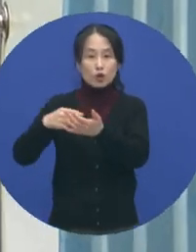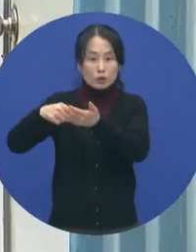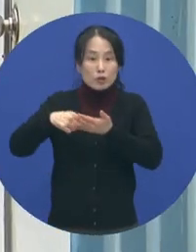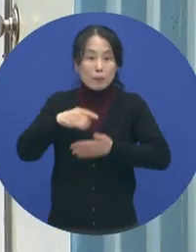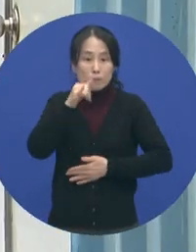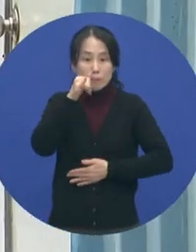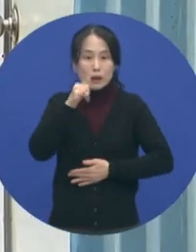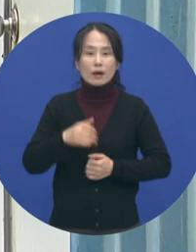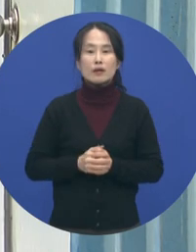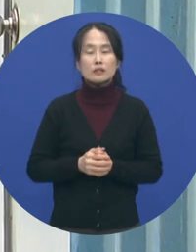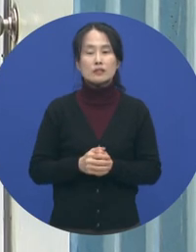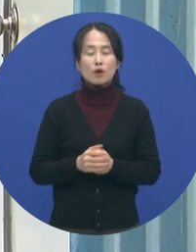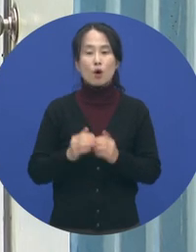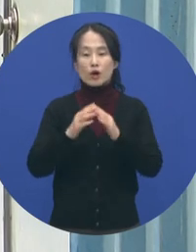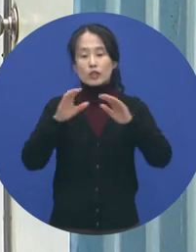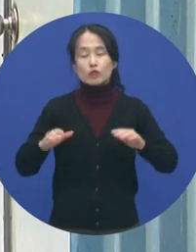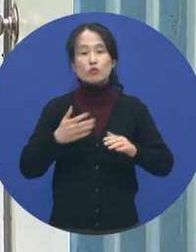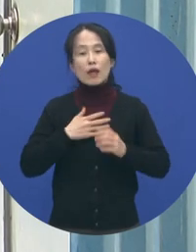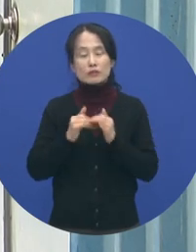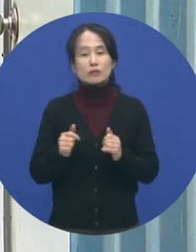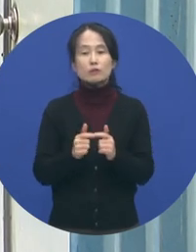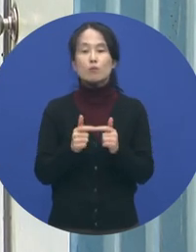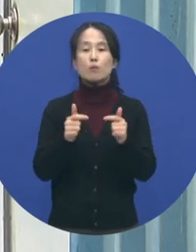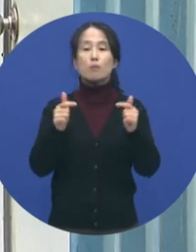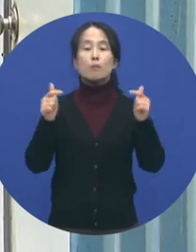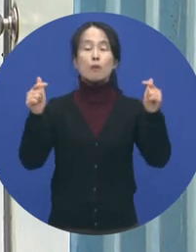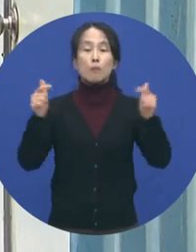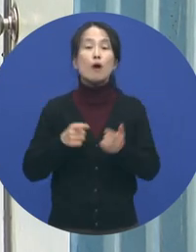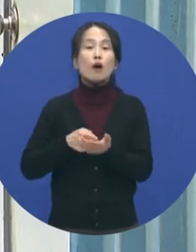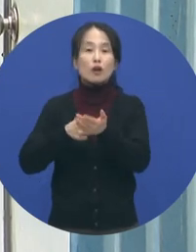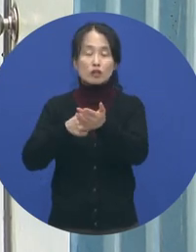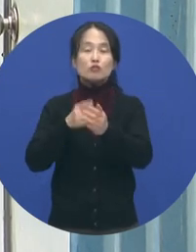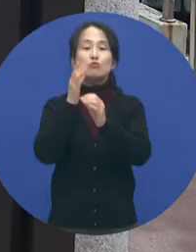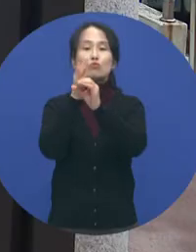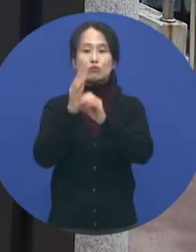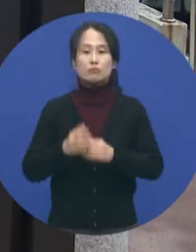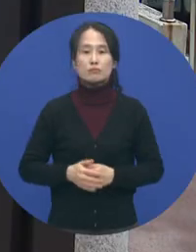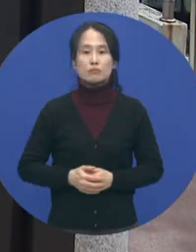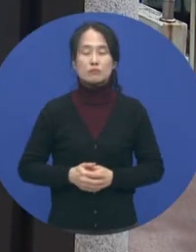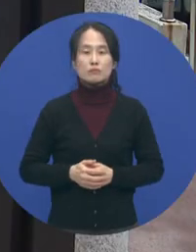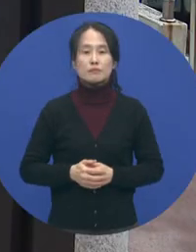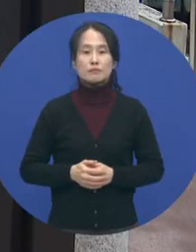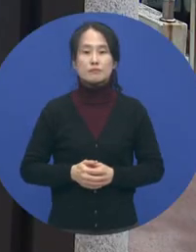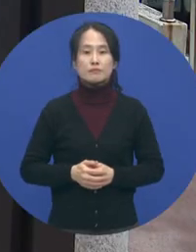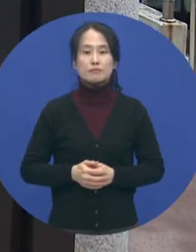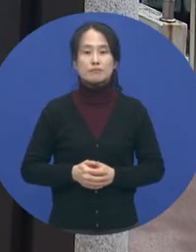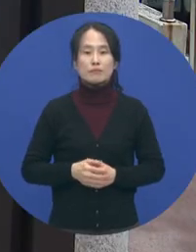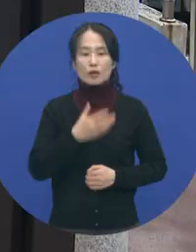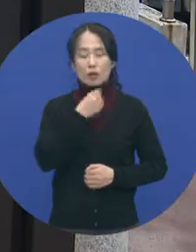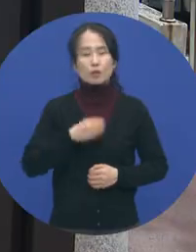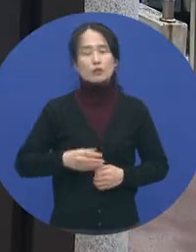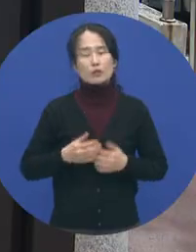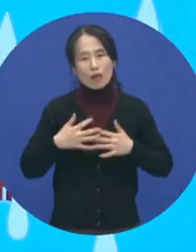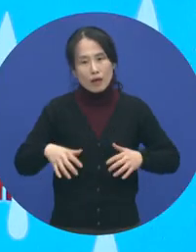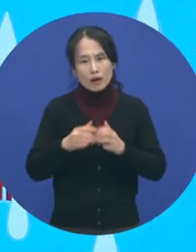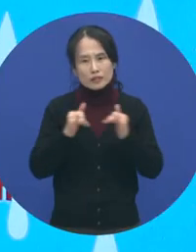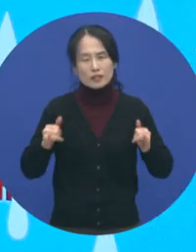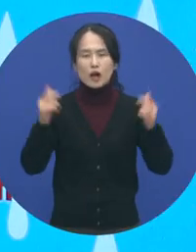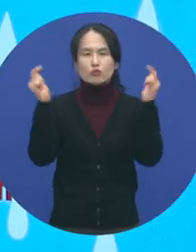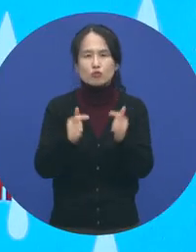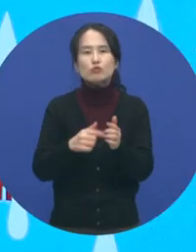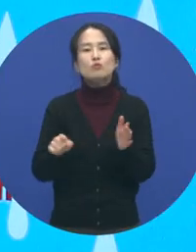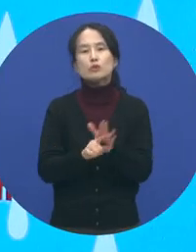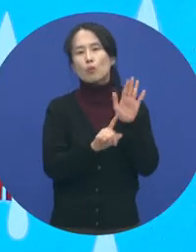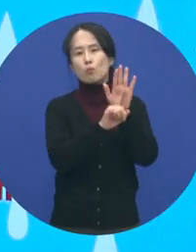많았는데요 점차 이웃이나 지인 등 지역사회 제보가 늘어나고 있습니다 경기도는 복지 사각지대를 줄이기 위해